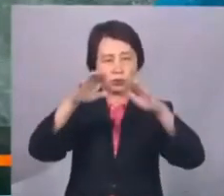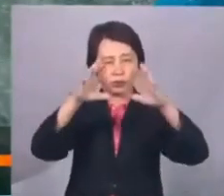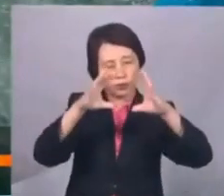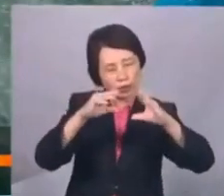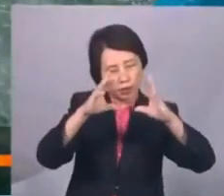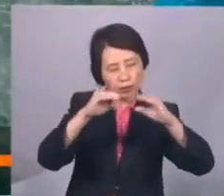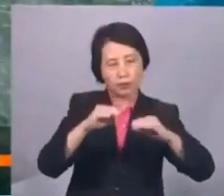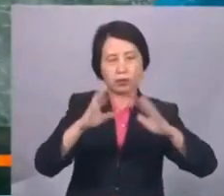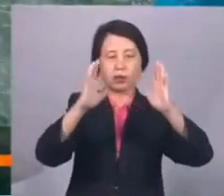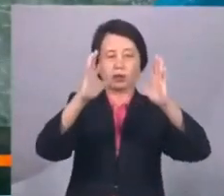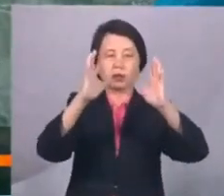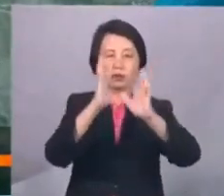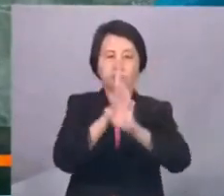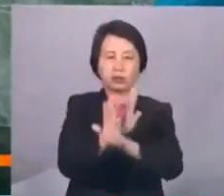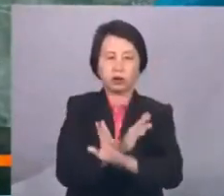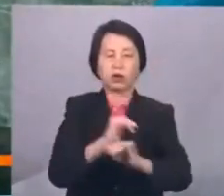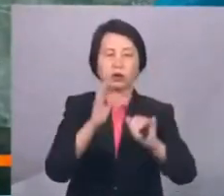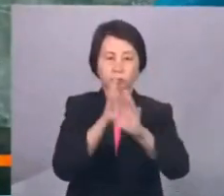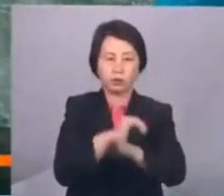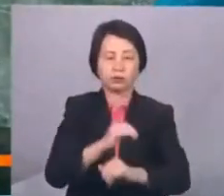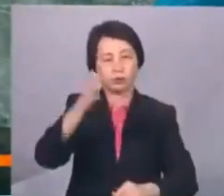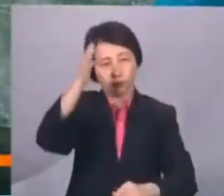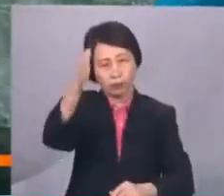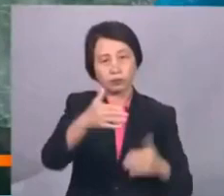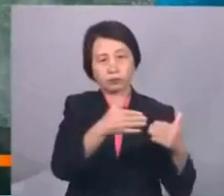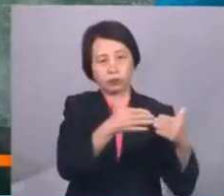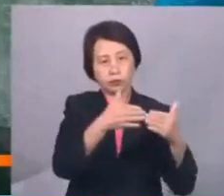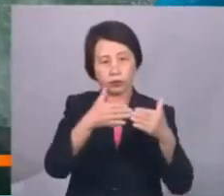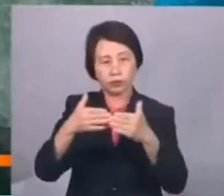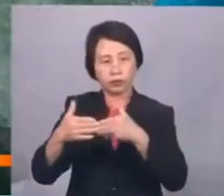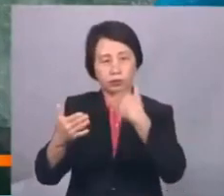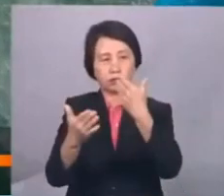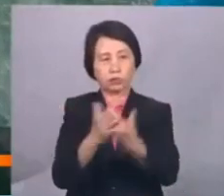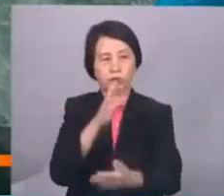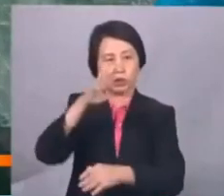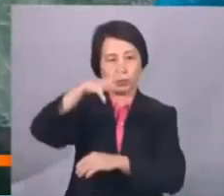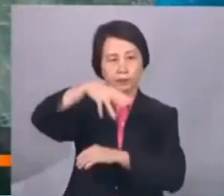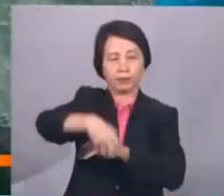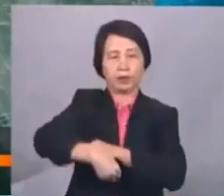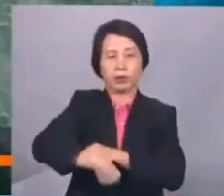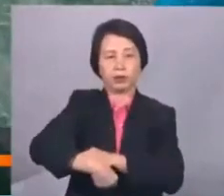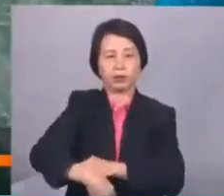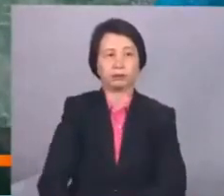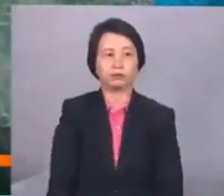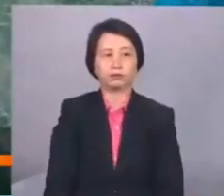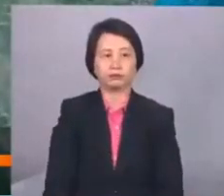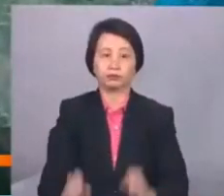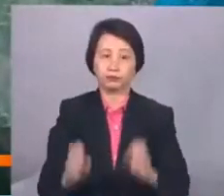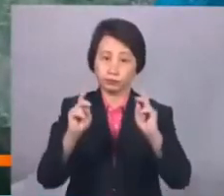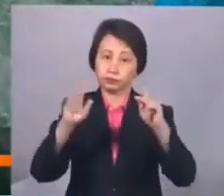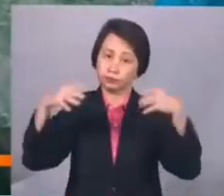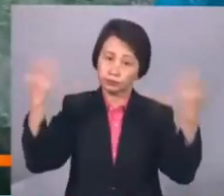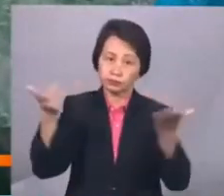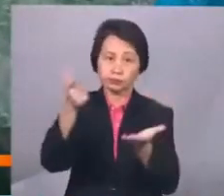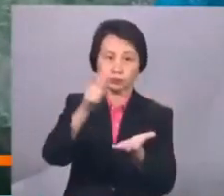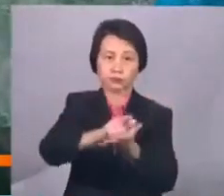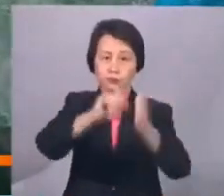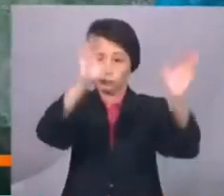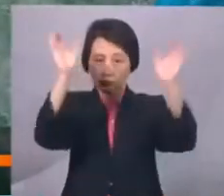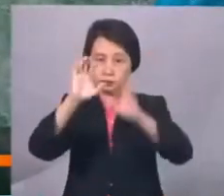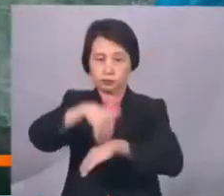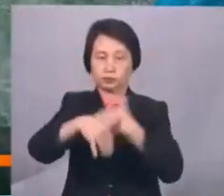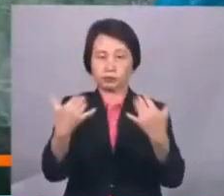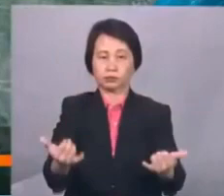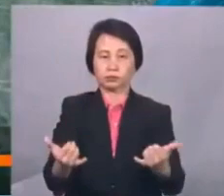dinegeri srawa ini kami jangkau akan berterusan sehingga kelewat malam nanti balaskan saja laporan cuaca